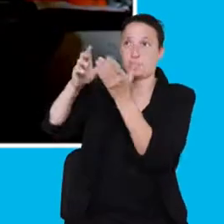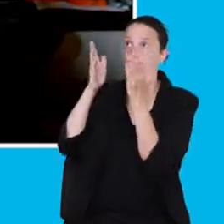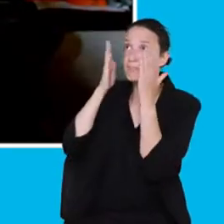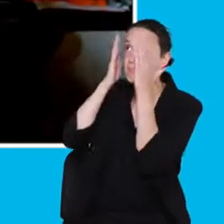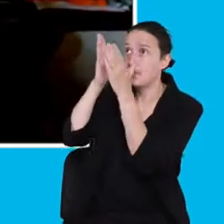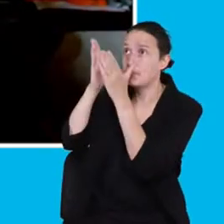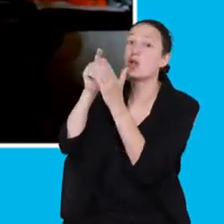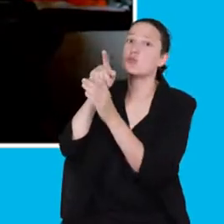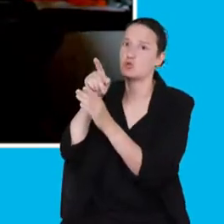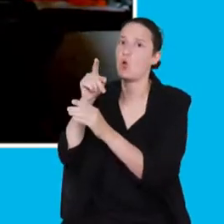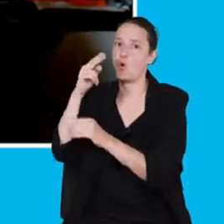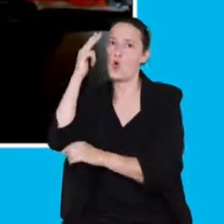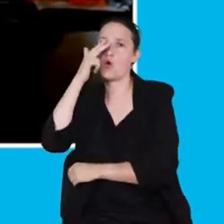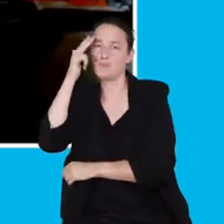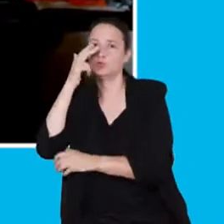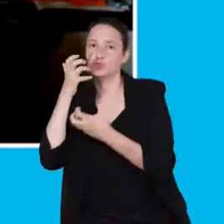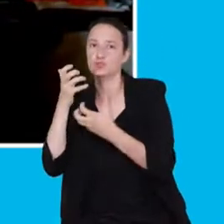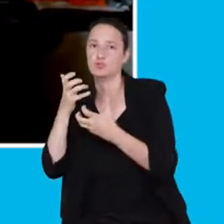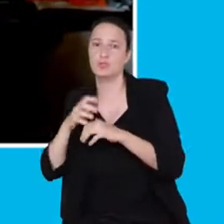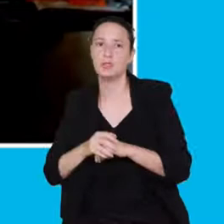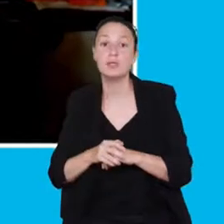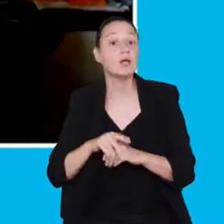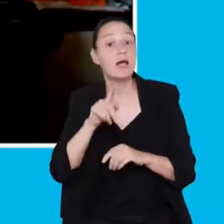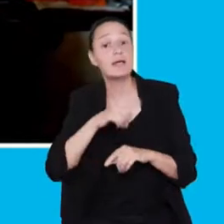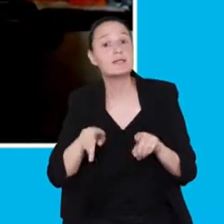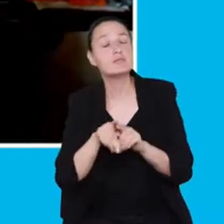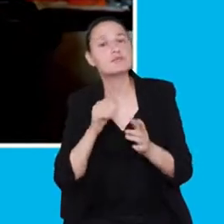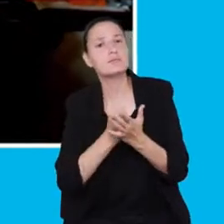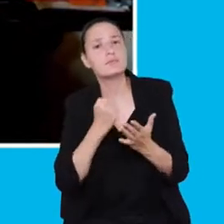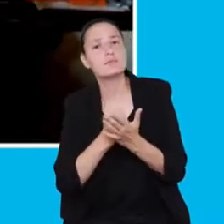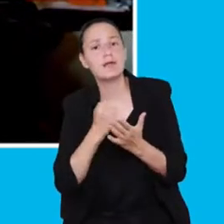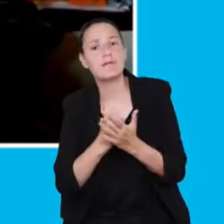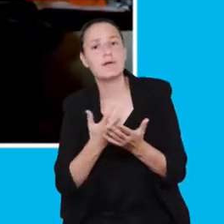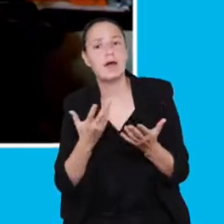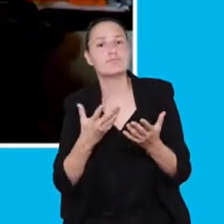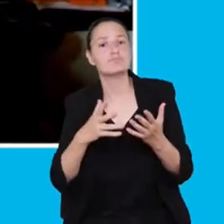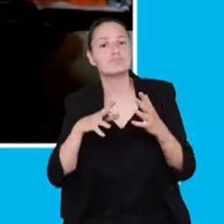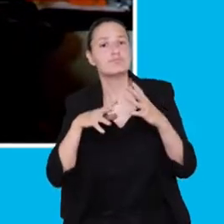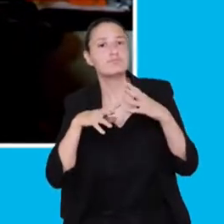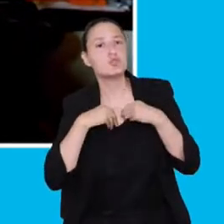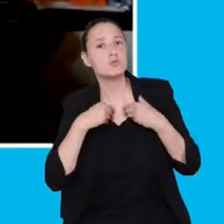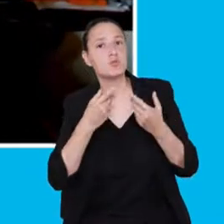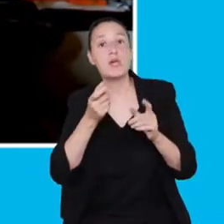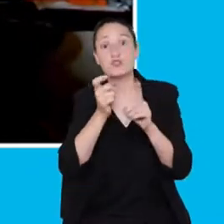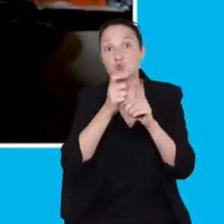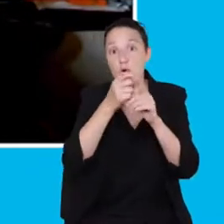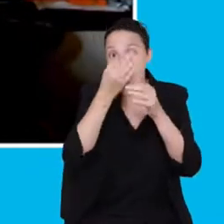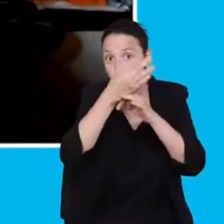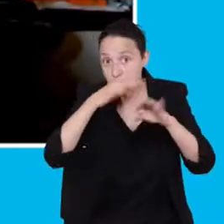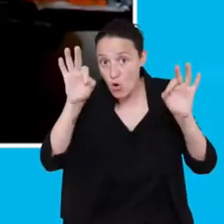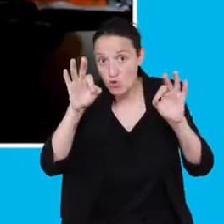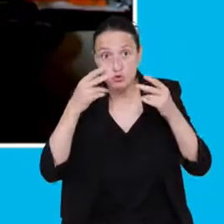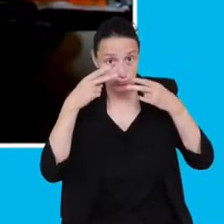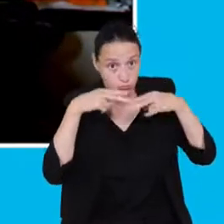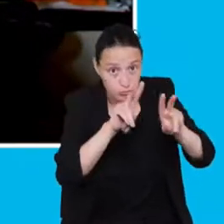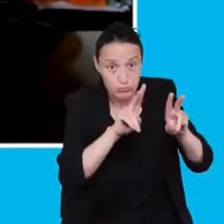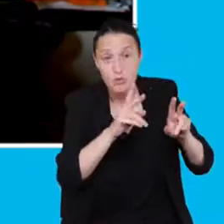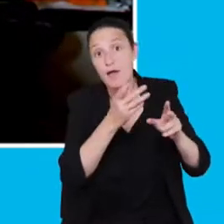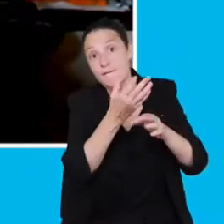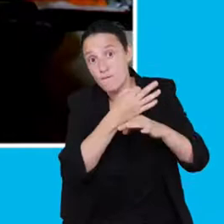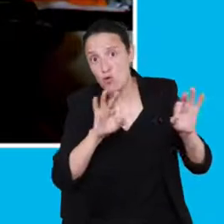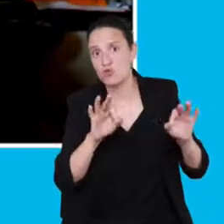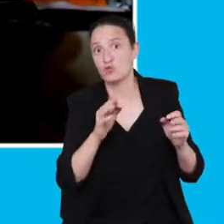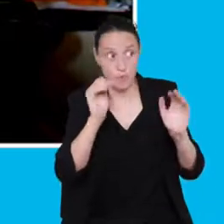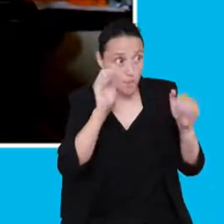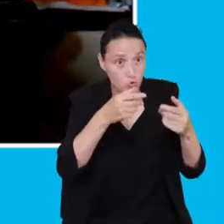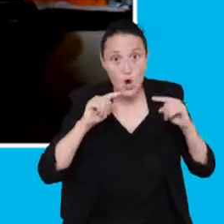komunistów. To jest też kwestia stosunku do uznawania na przykład wolności słowa, wolności zrzeszania